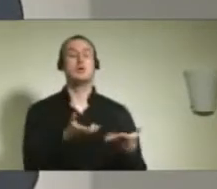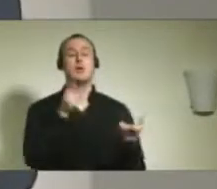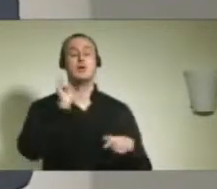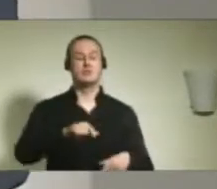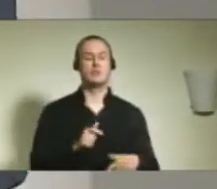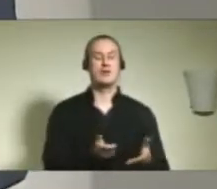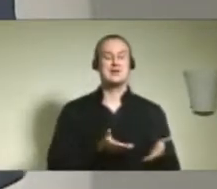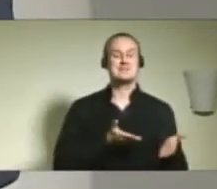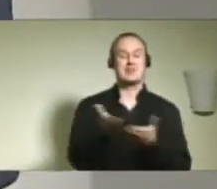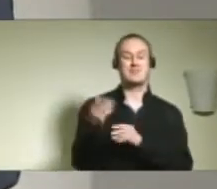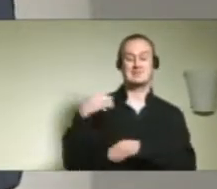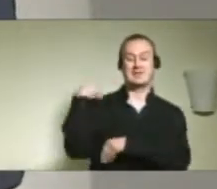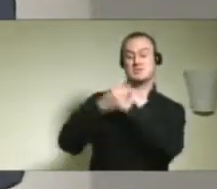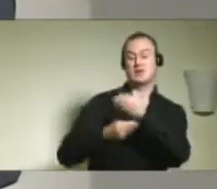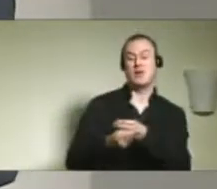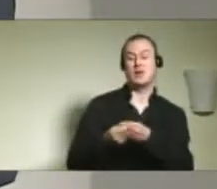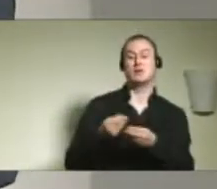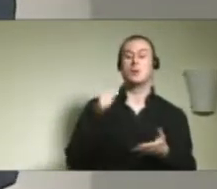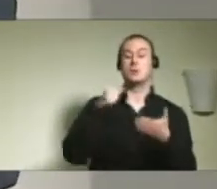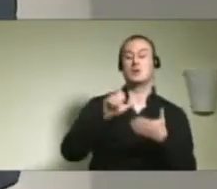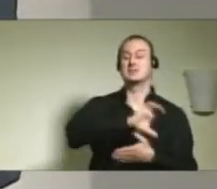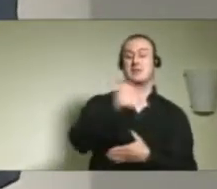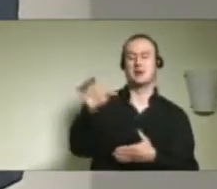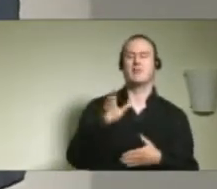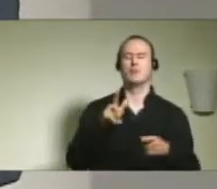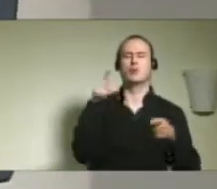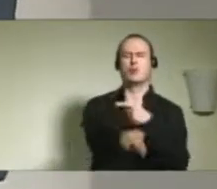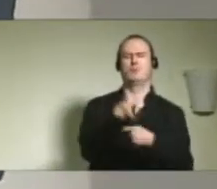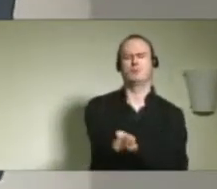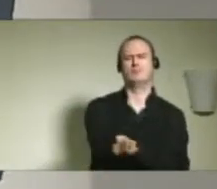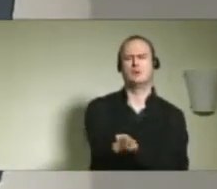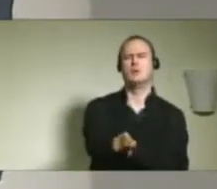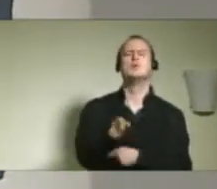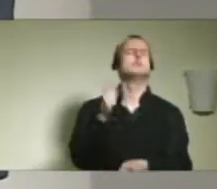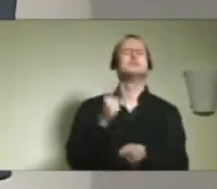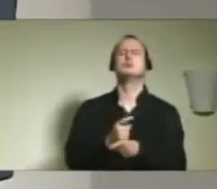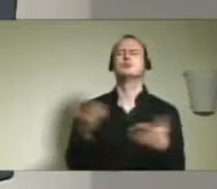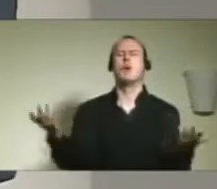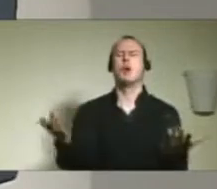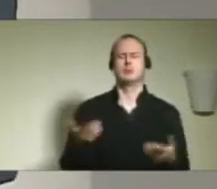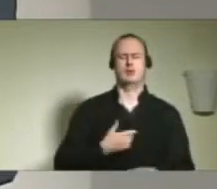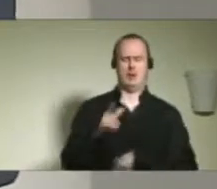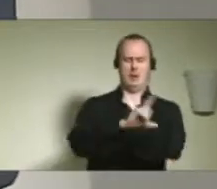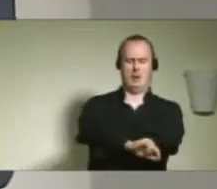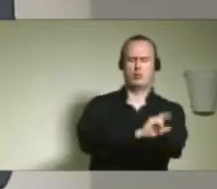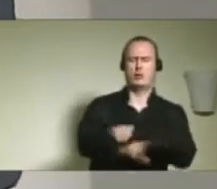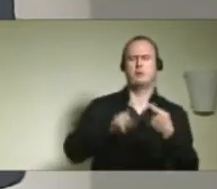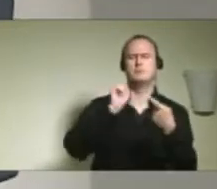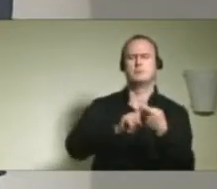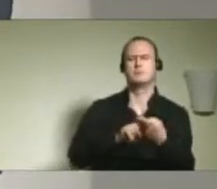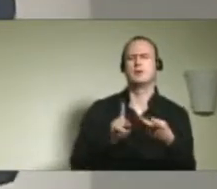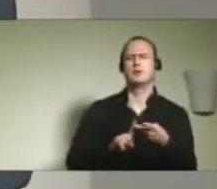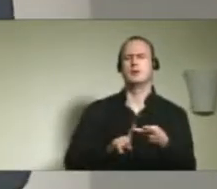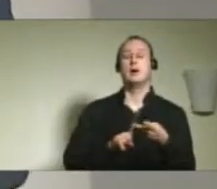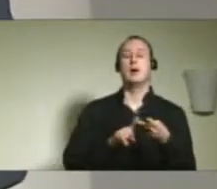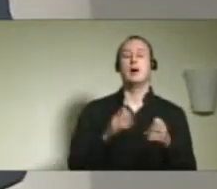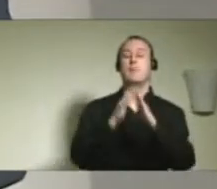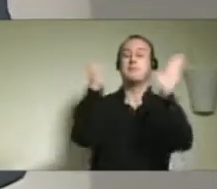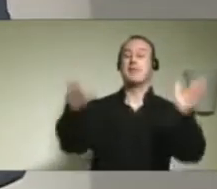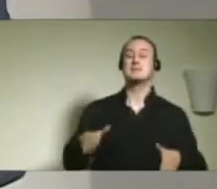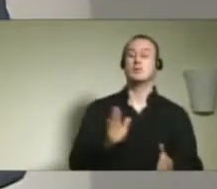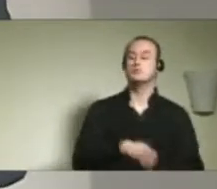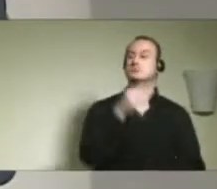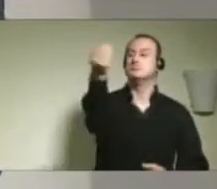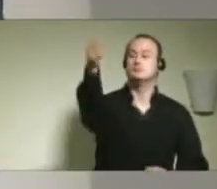traditionnels de Post Canada, c'est-à-dire au niveau de la main-d'œuvre, au niveau de la livraison à domicile, au niveau de la livraison, de la fréquence